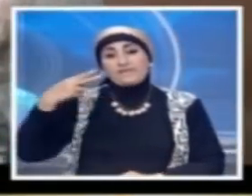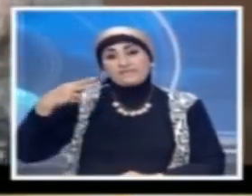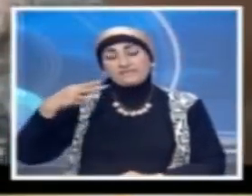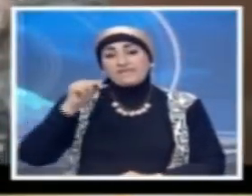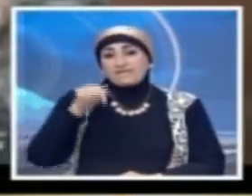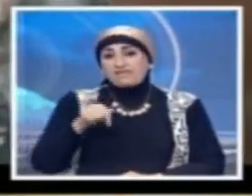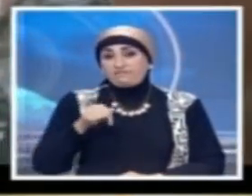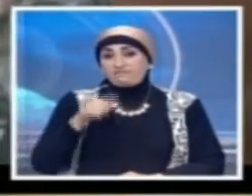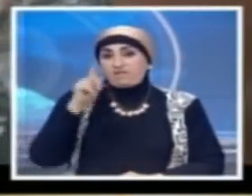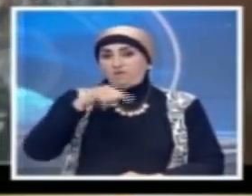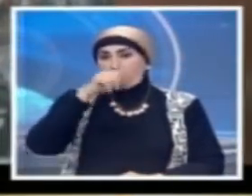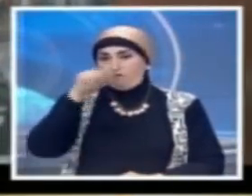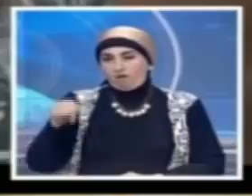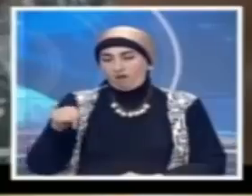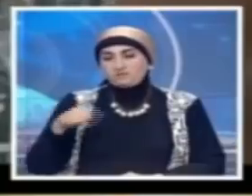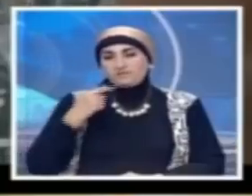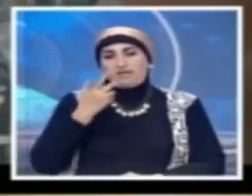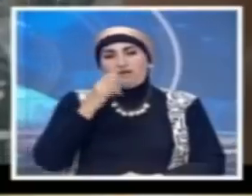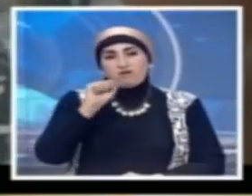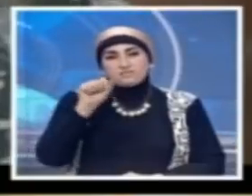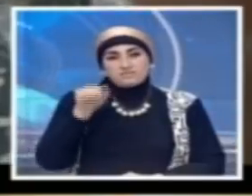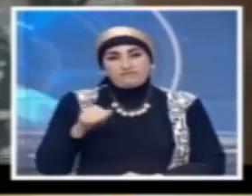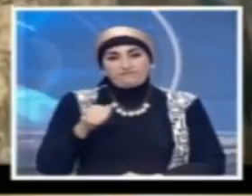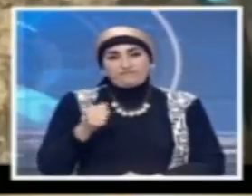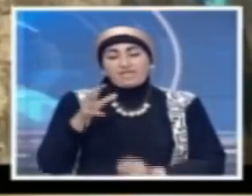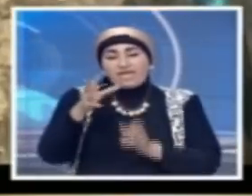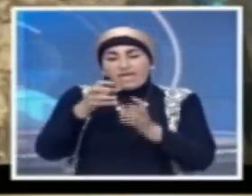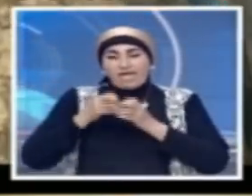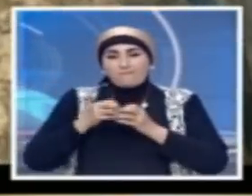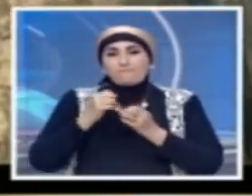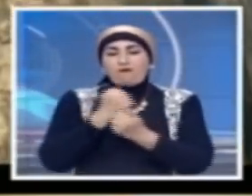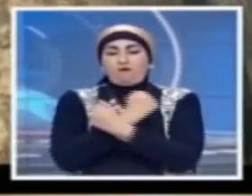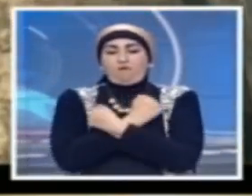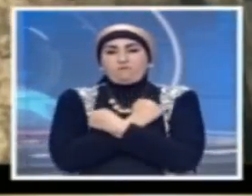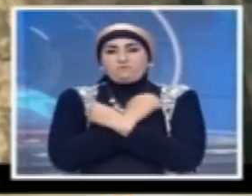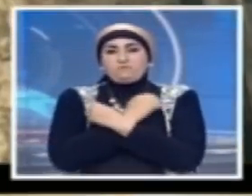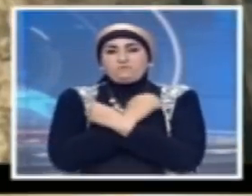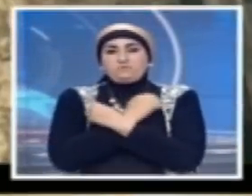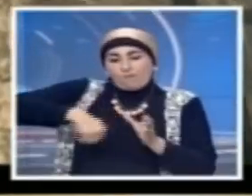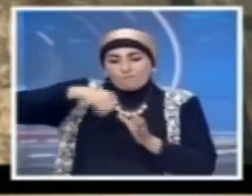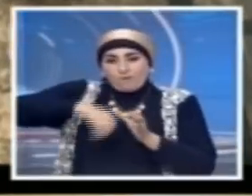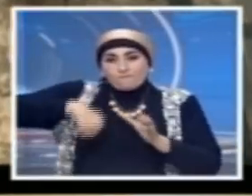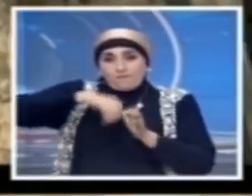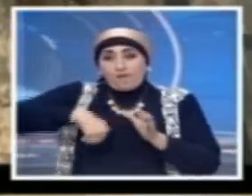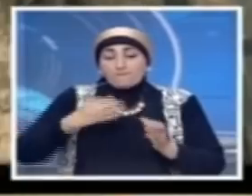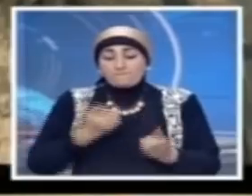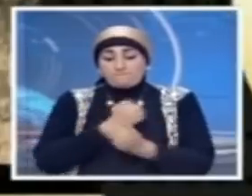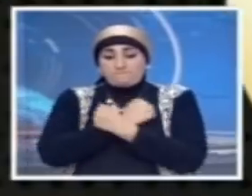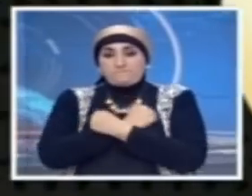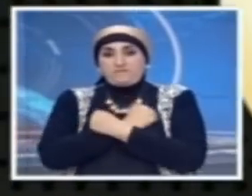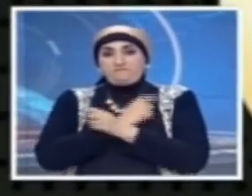قضية ومخالفة في مجالات حيازة الآثار والحفر والتنقيب عن الآثار.